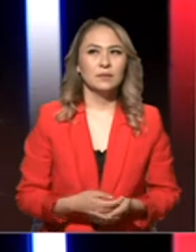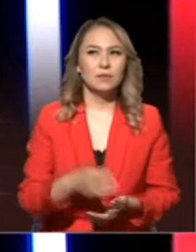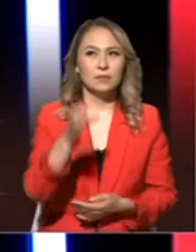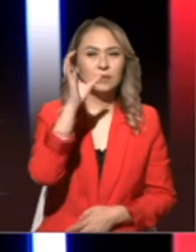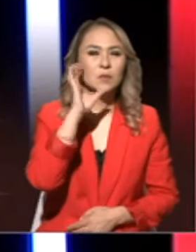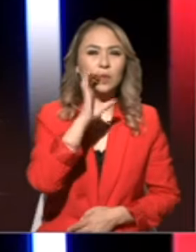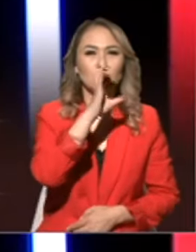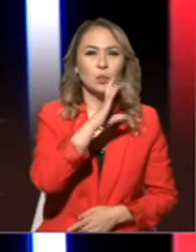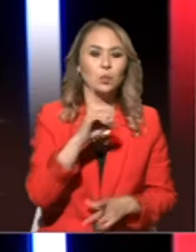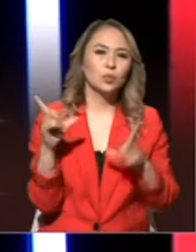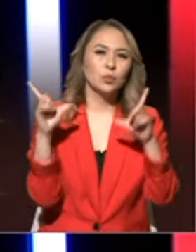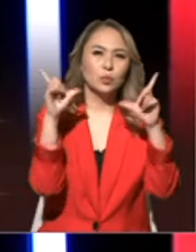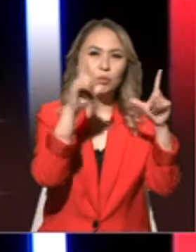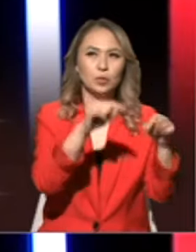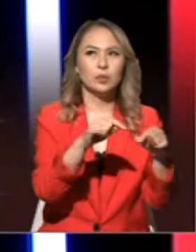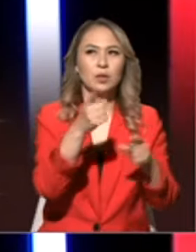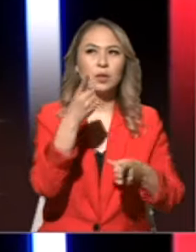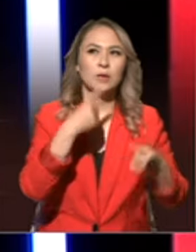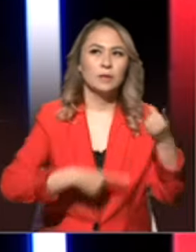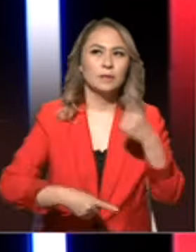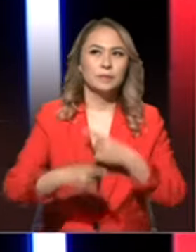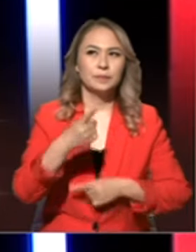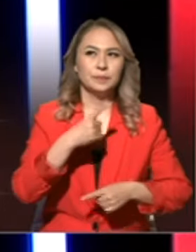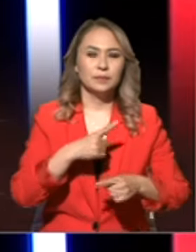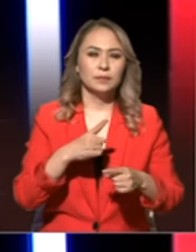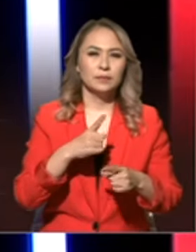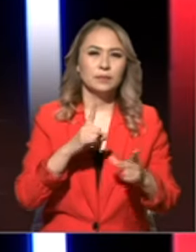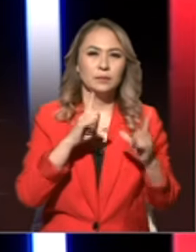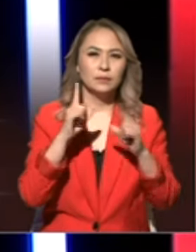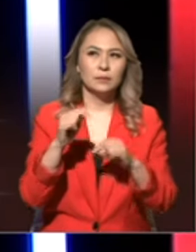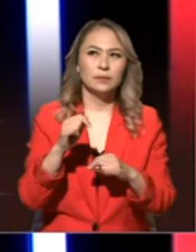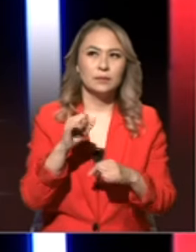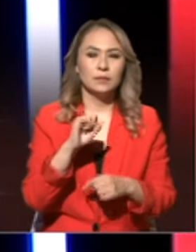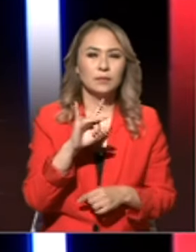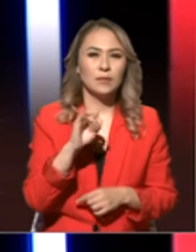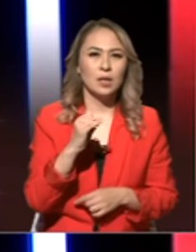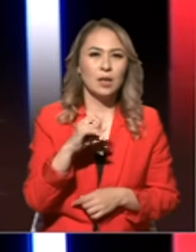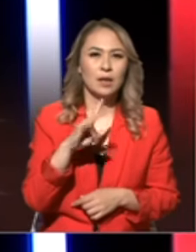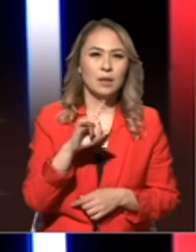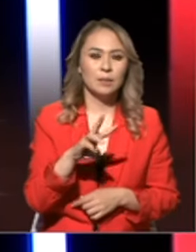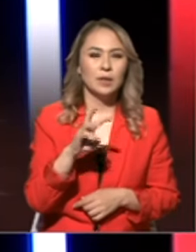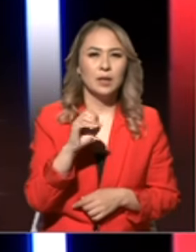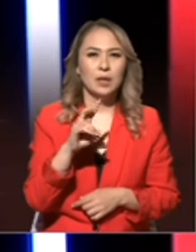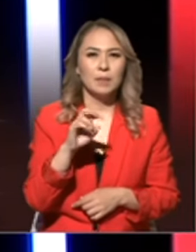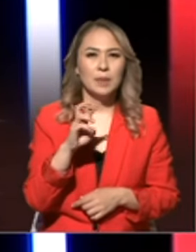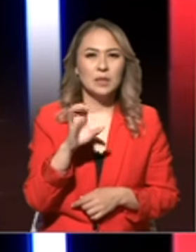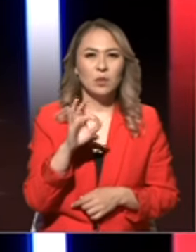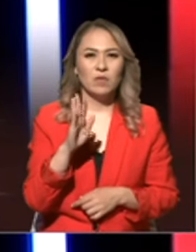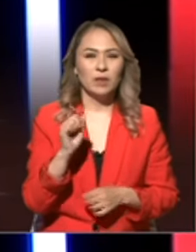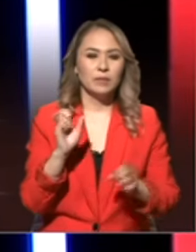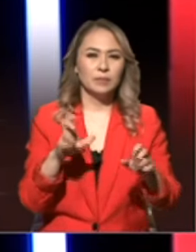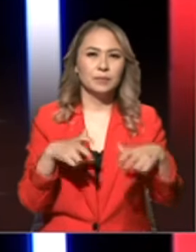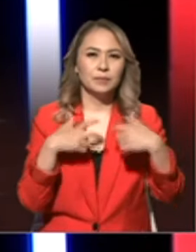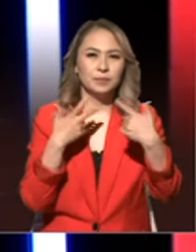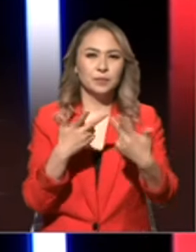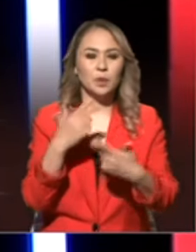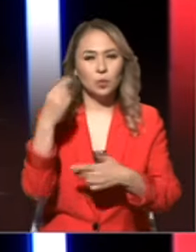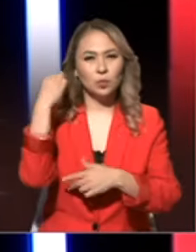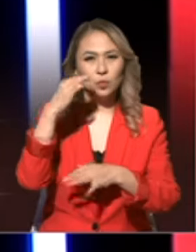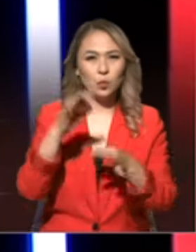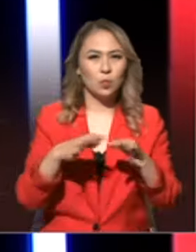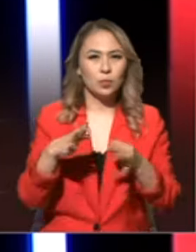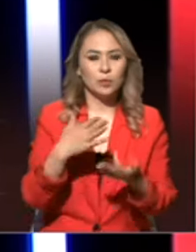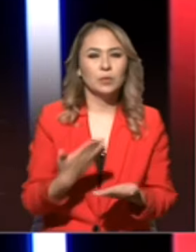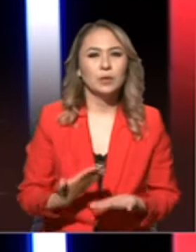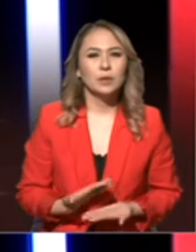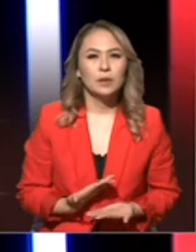Солтүстікке көшіп барып, қайтадан көшіп кеткен Арайлым Елемесова есімді азаматты байланысқа қоссақ, Түркістан облысының тұрғыны